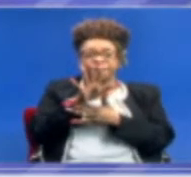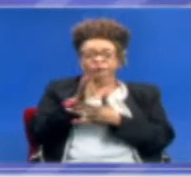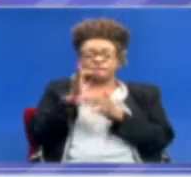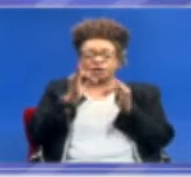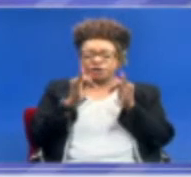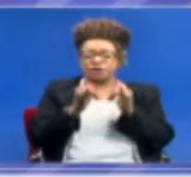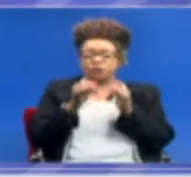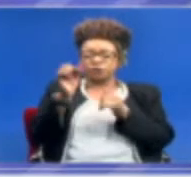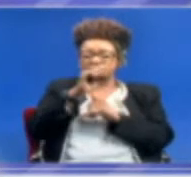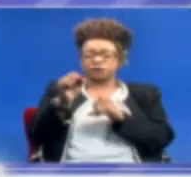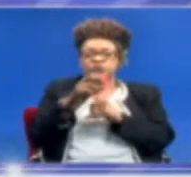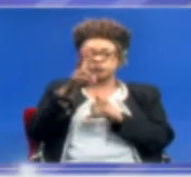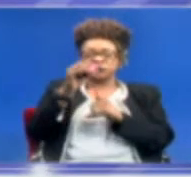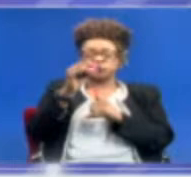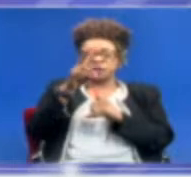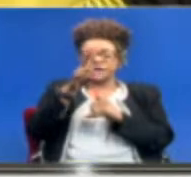mwaka